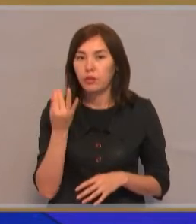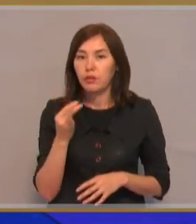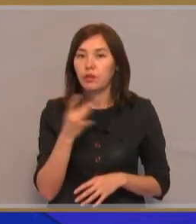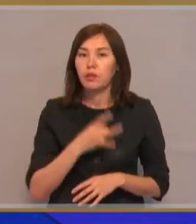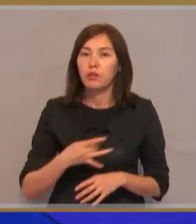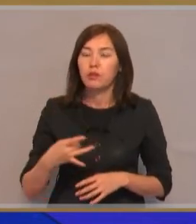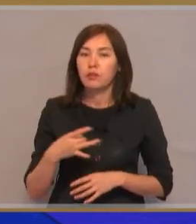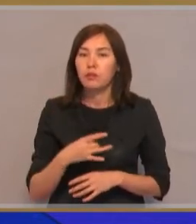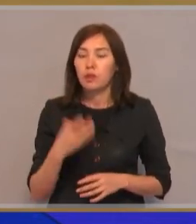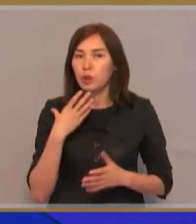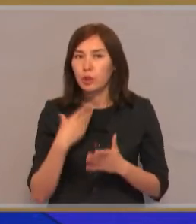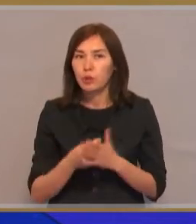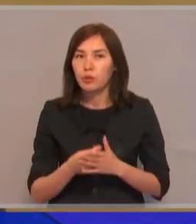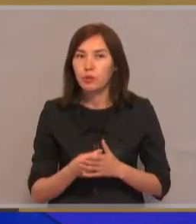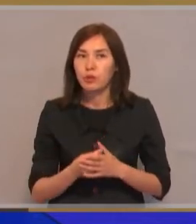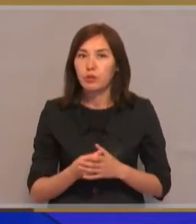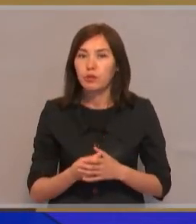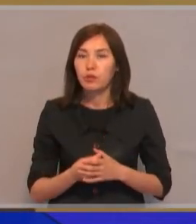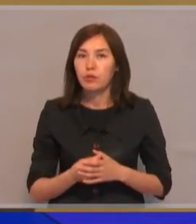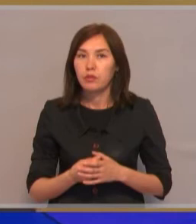да өзіміздің